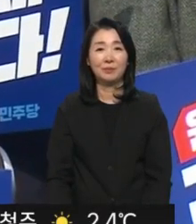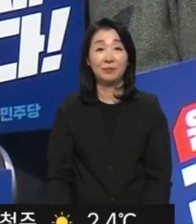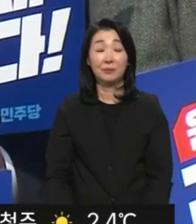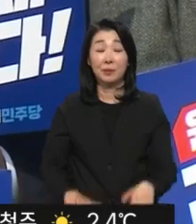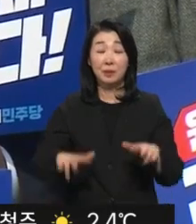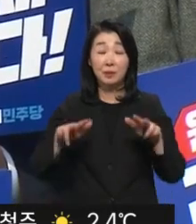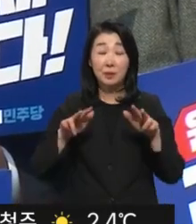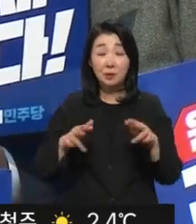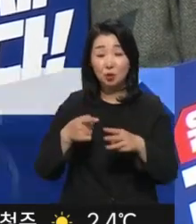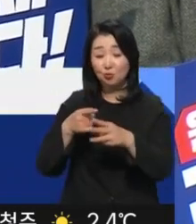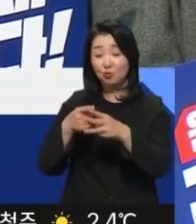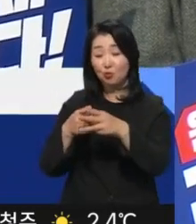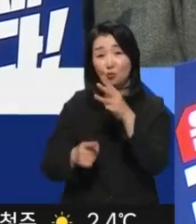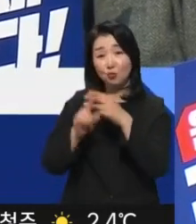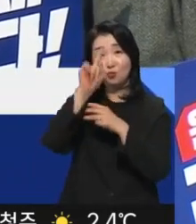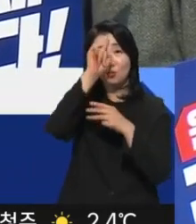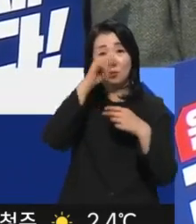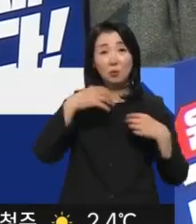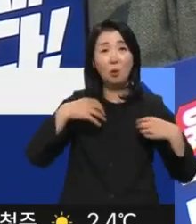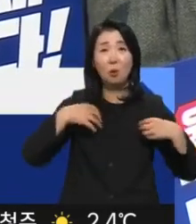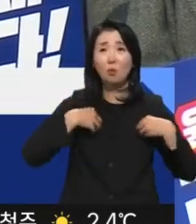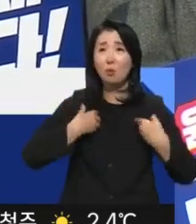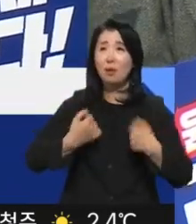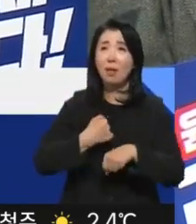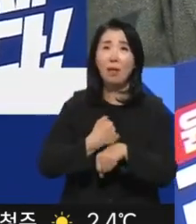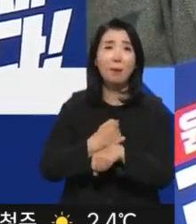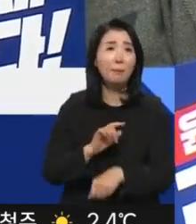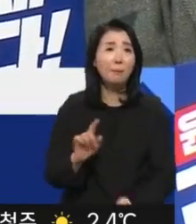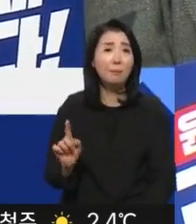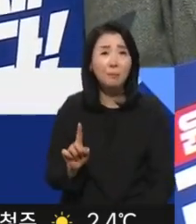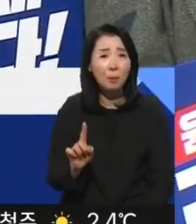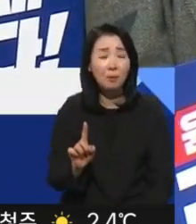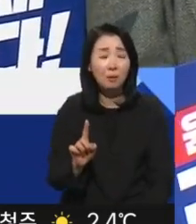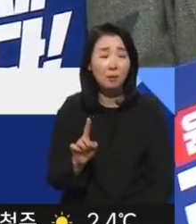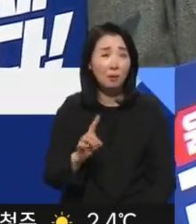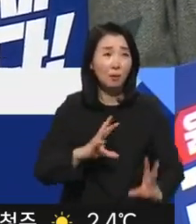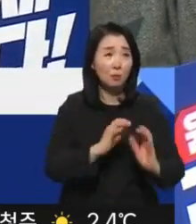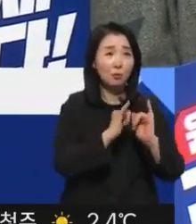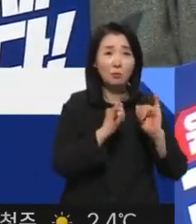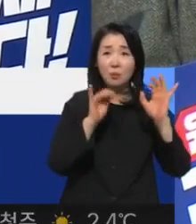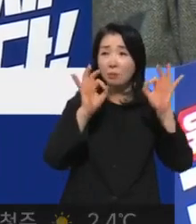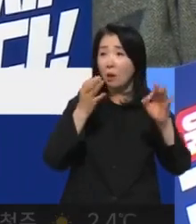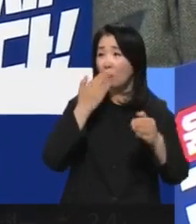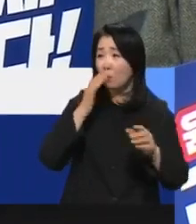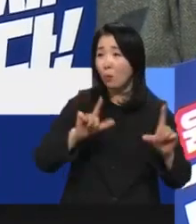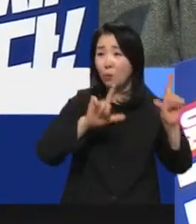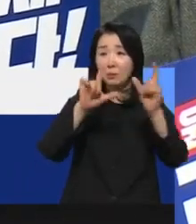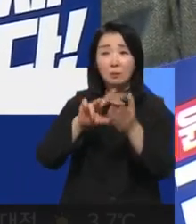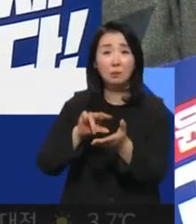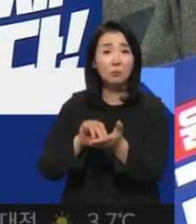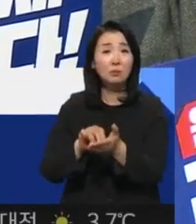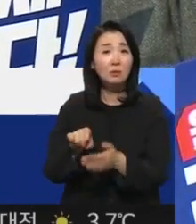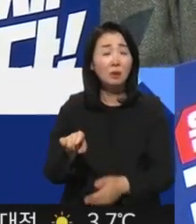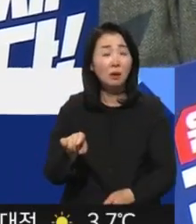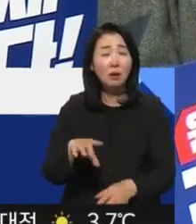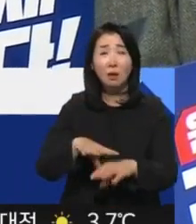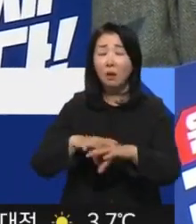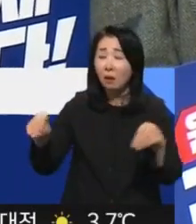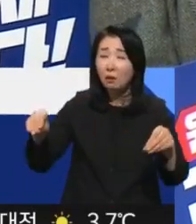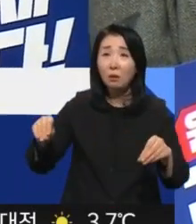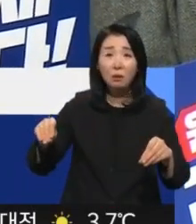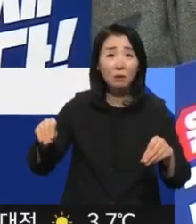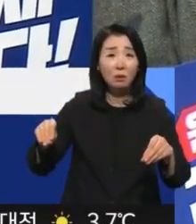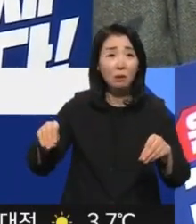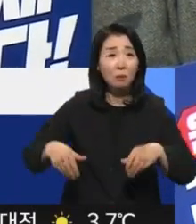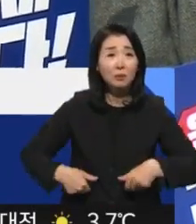지금 윤석열 정권 뭘 하고 있습니까? 국민들 먹고 사는 문제 해결하는 데